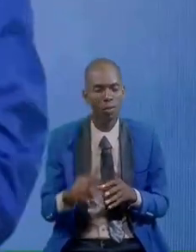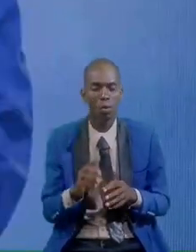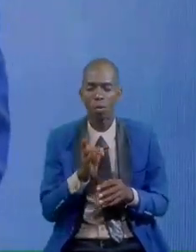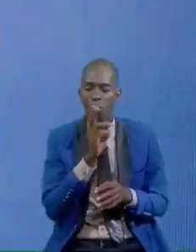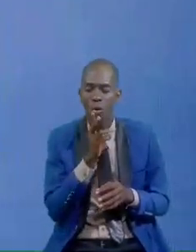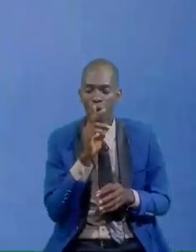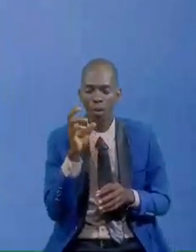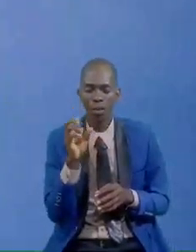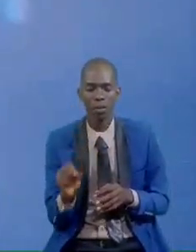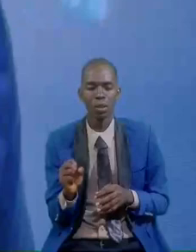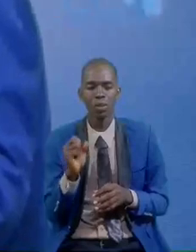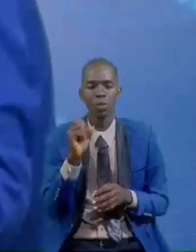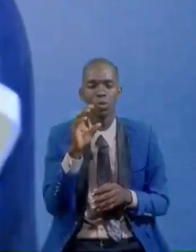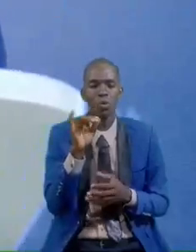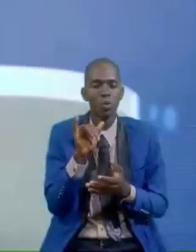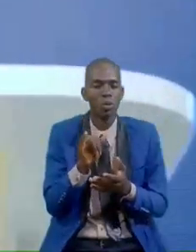d'eau.